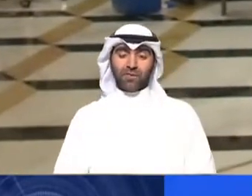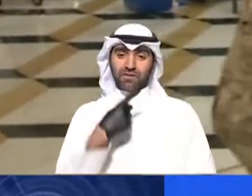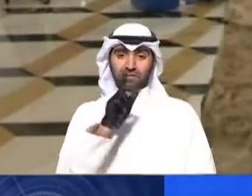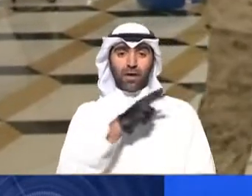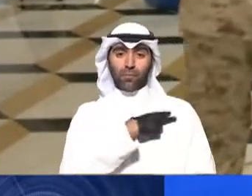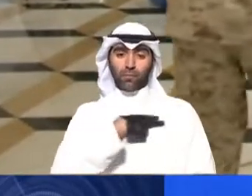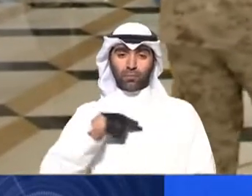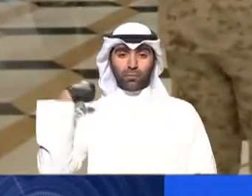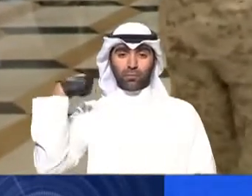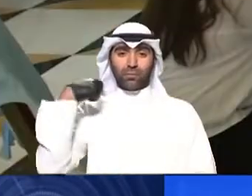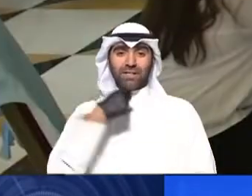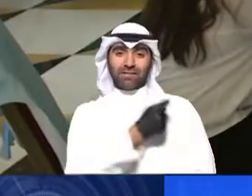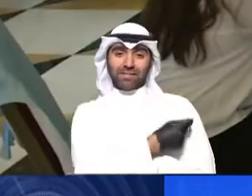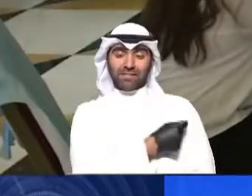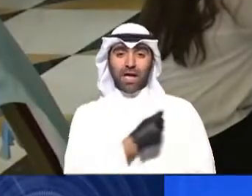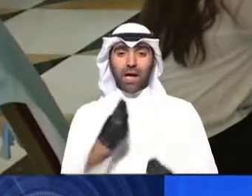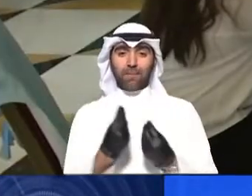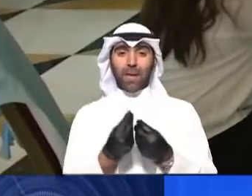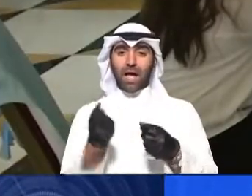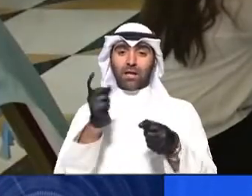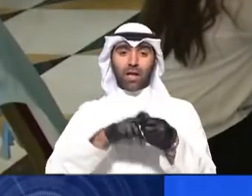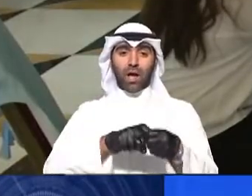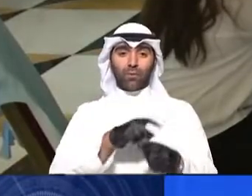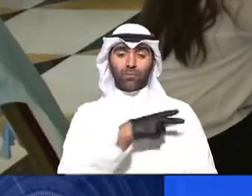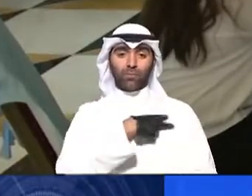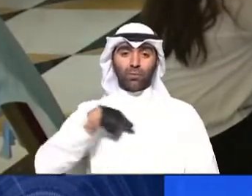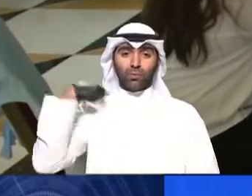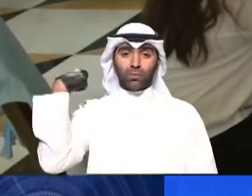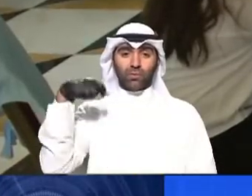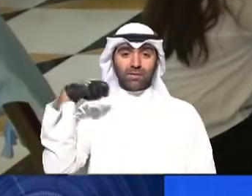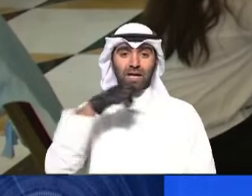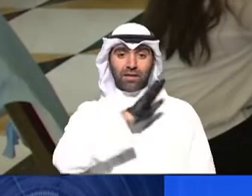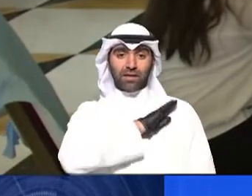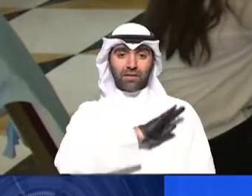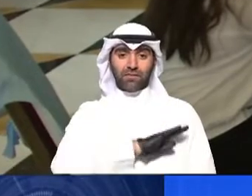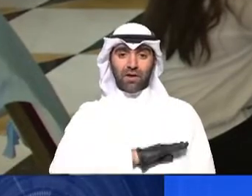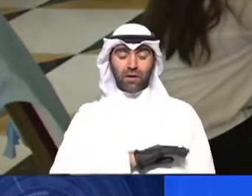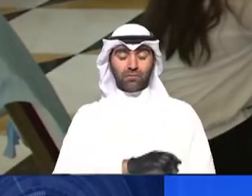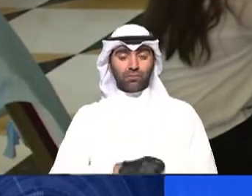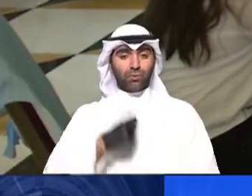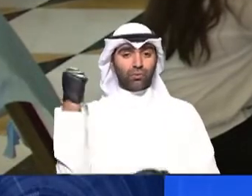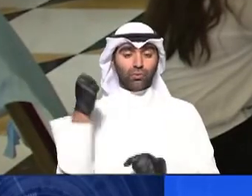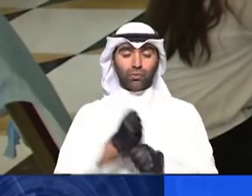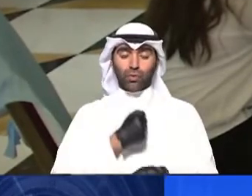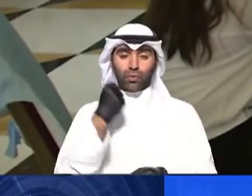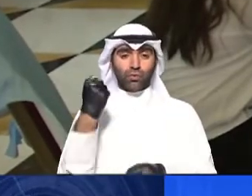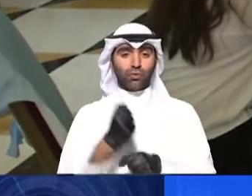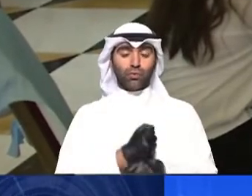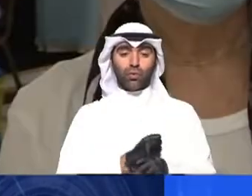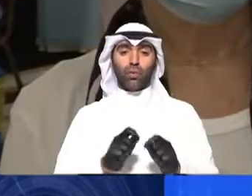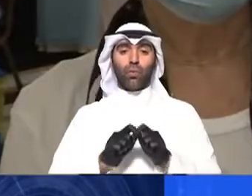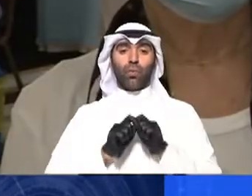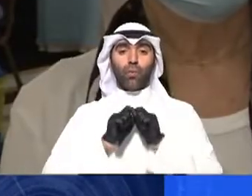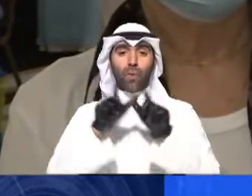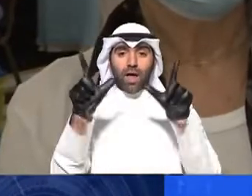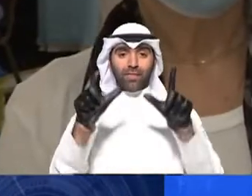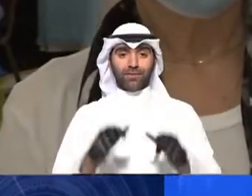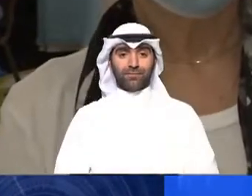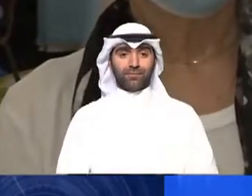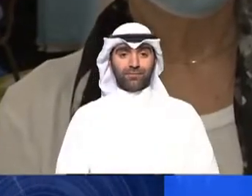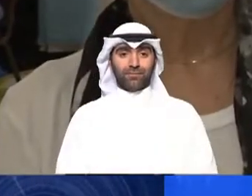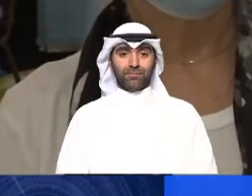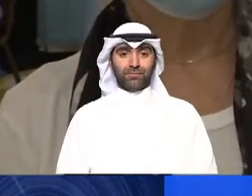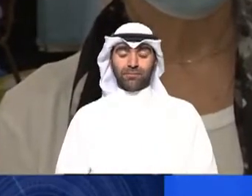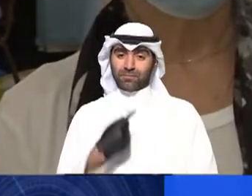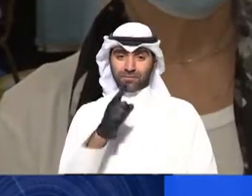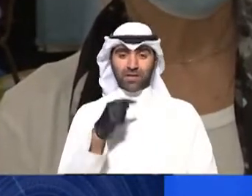على مدار الساعة لضمان فترة حجر آمنة كانت محل إشادة من قبل مغادري المحجر. نفسية نحن مرتاحين،